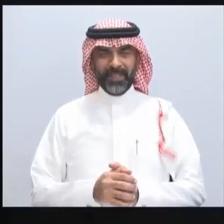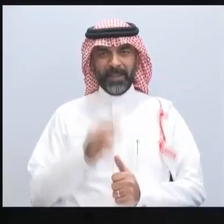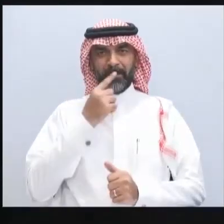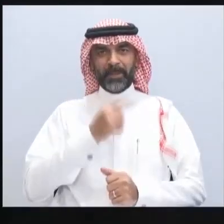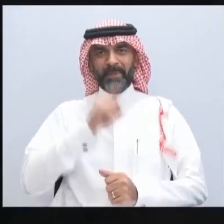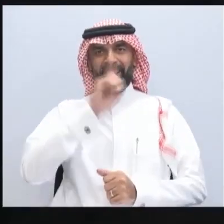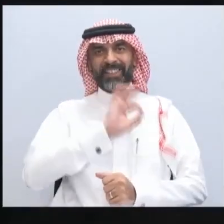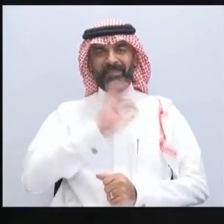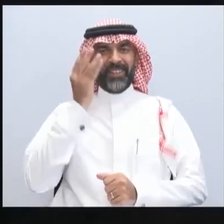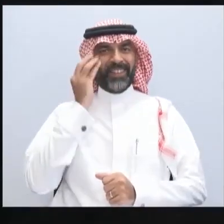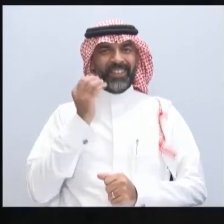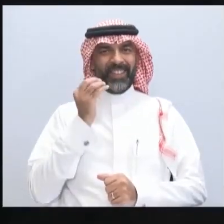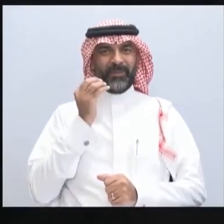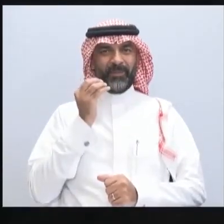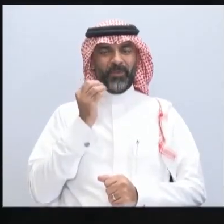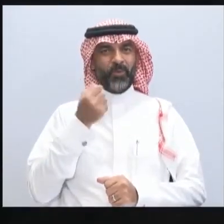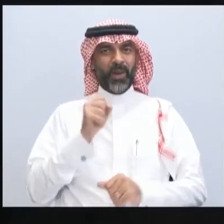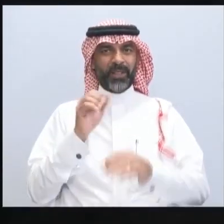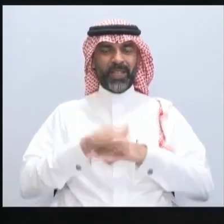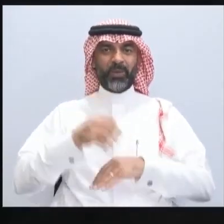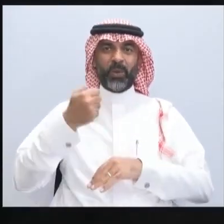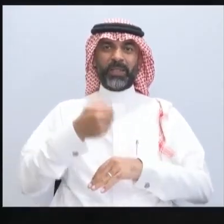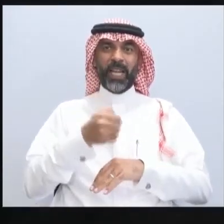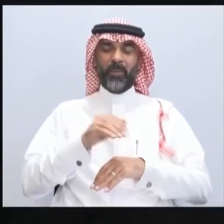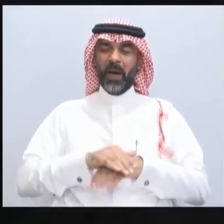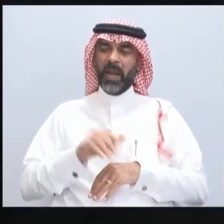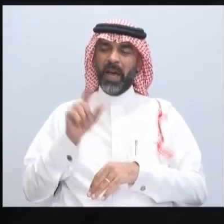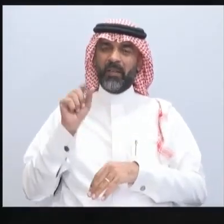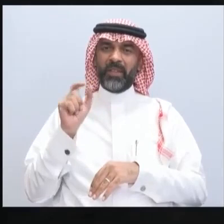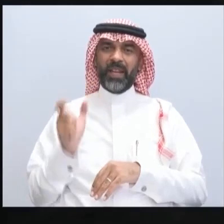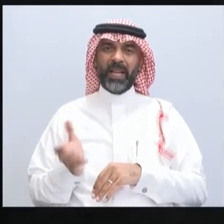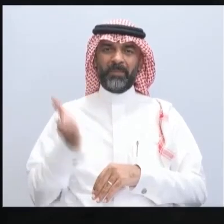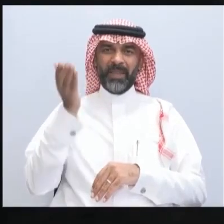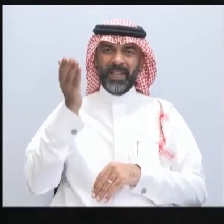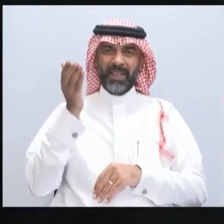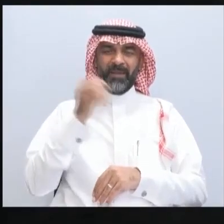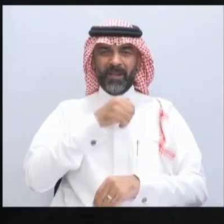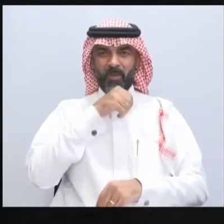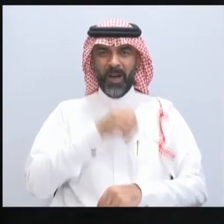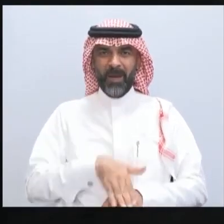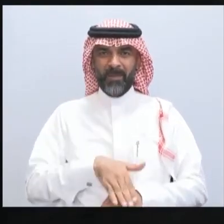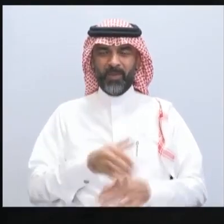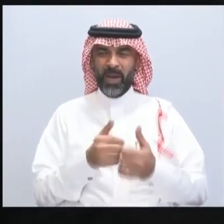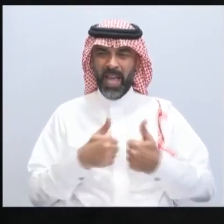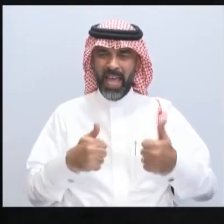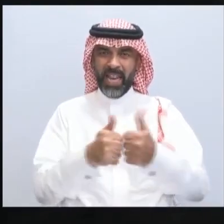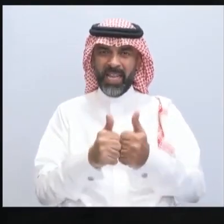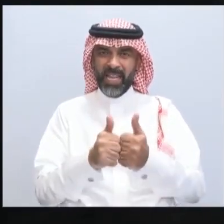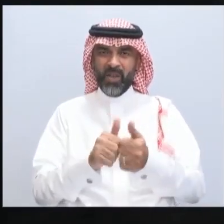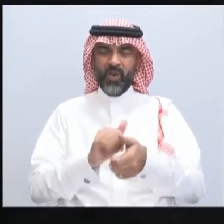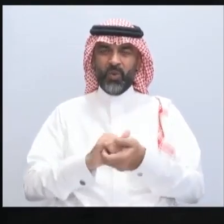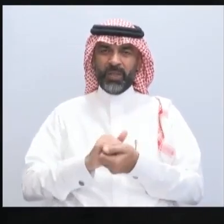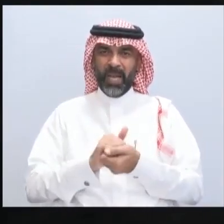بسم الله الرحمن الرحيم والصلاه والسلام على اشرف الانبياء والمرسلين نبينا محمد وعلى اله